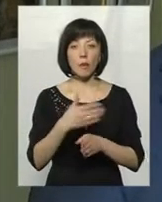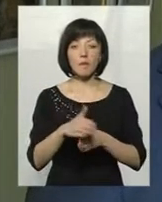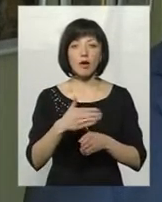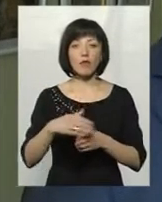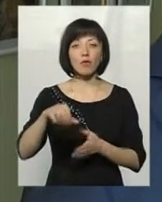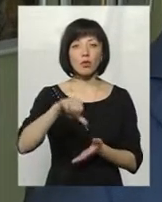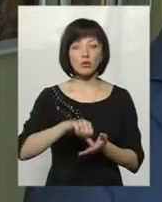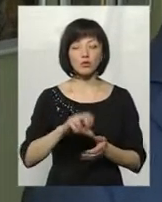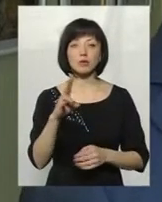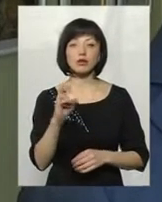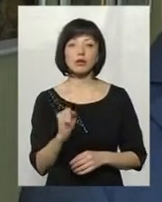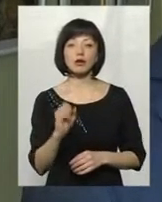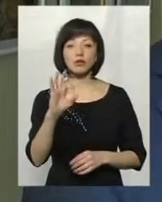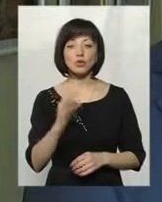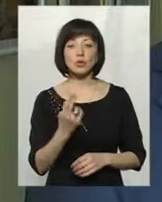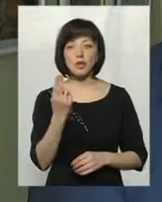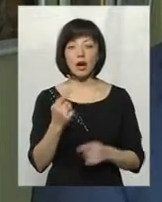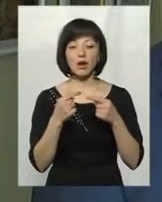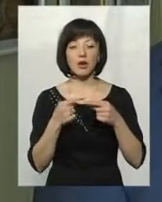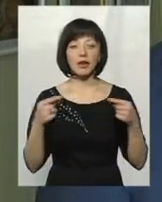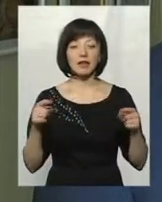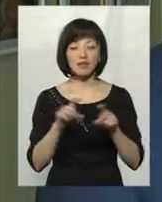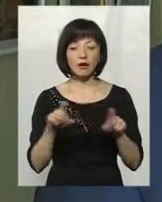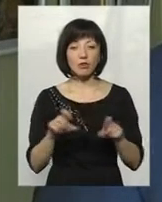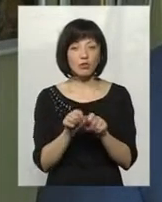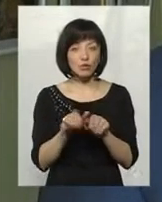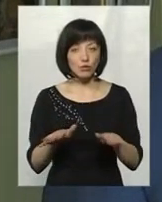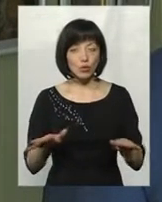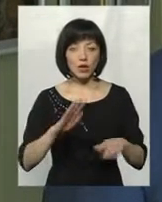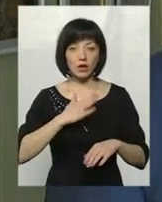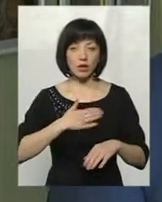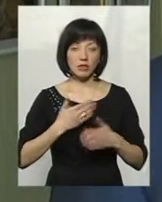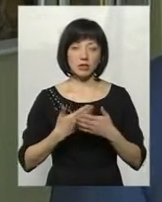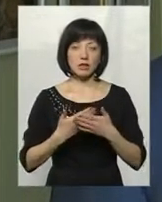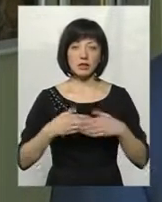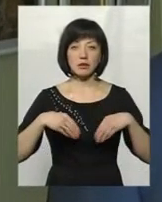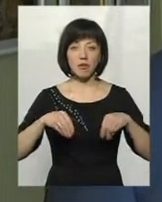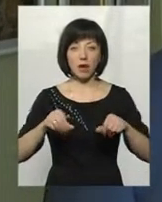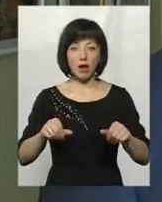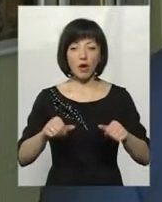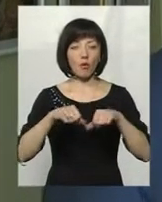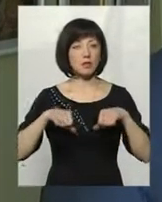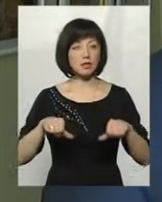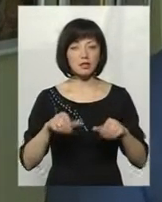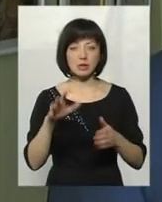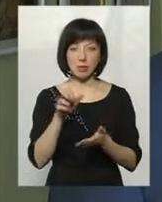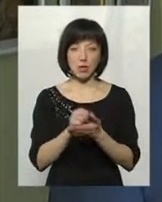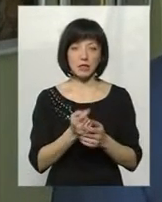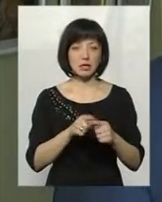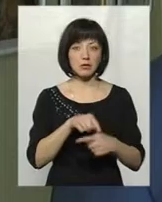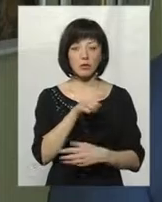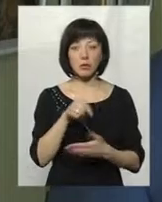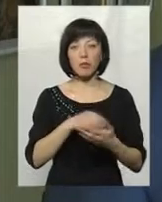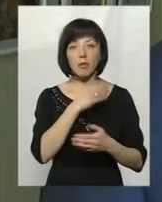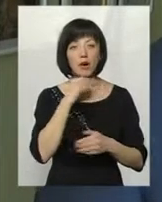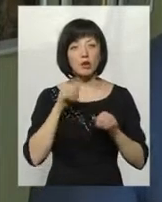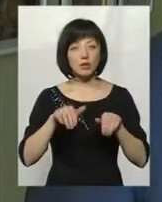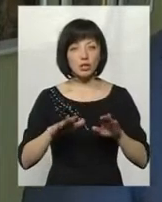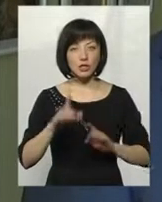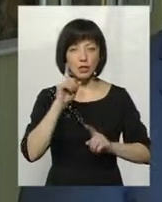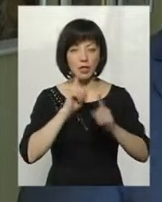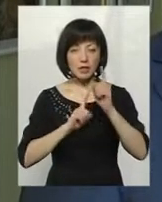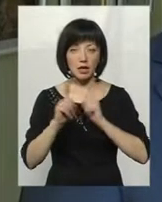соціальну інфраструктуру. Наша земельна комісія зараз дуже активно займається цими питаннями і дуже багато рішень на